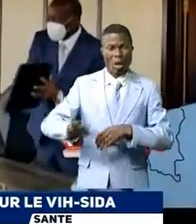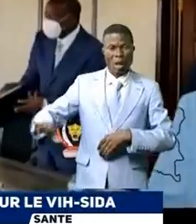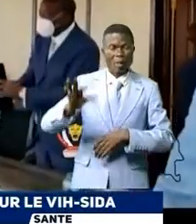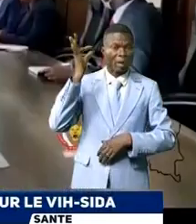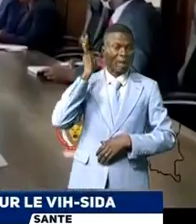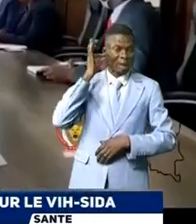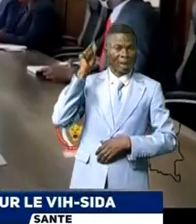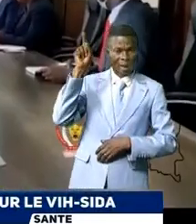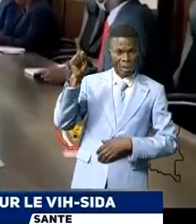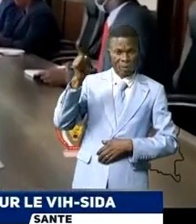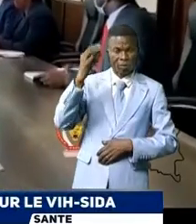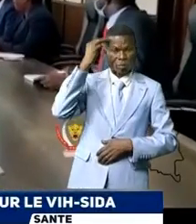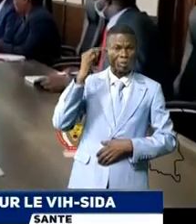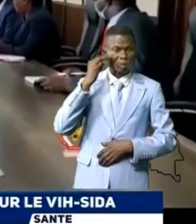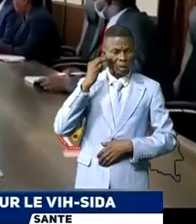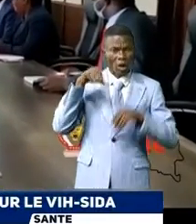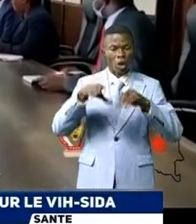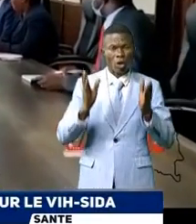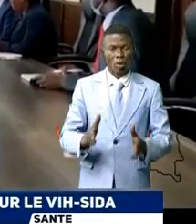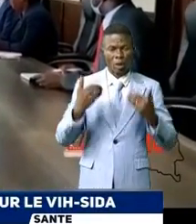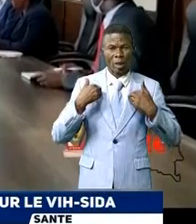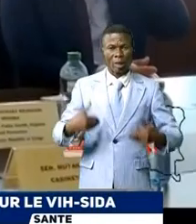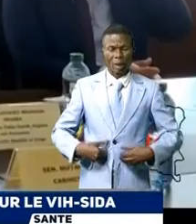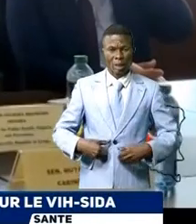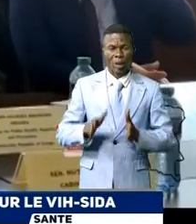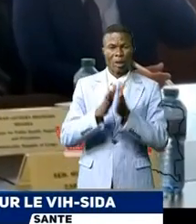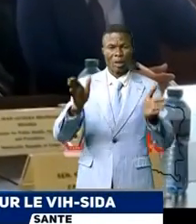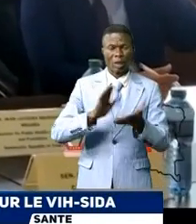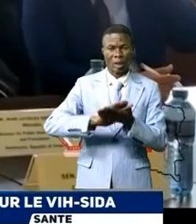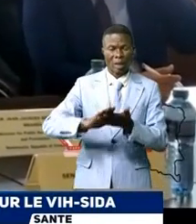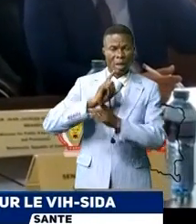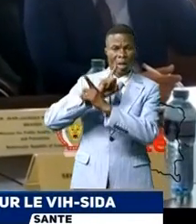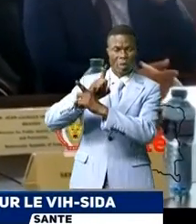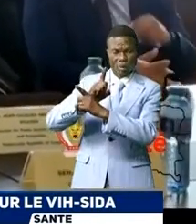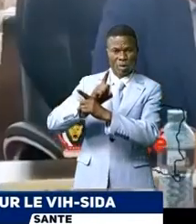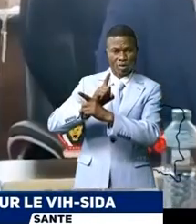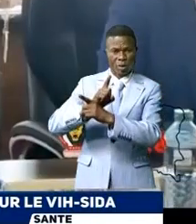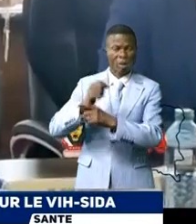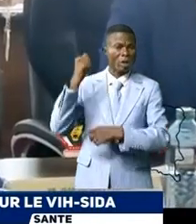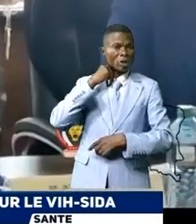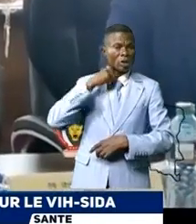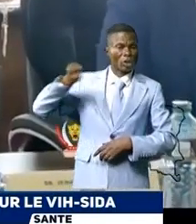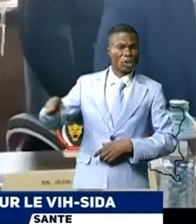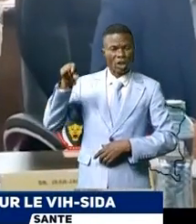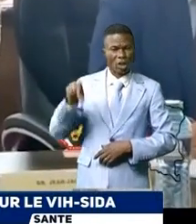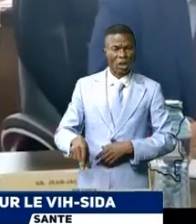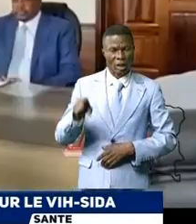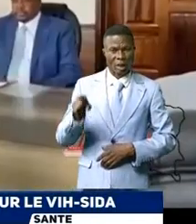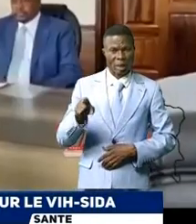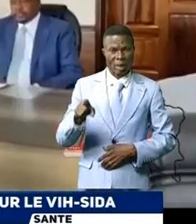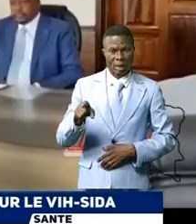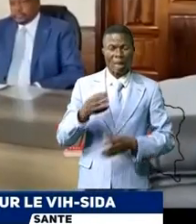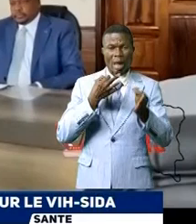au Kenya, le ministre congolais de la Santé publique, Hygiène et Prévention, Dr Jean-Jacques Mbungani Mbanda.